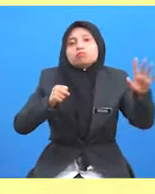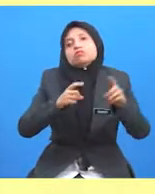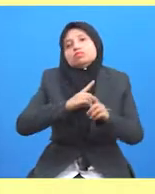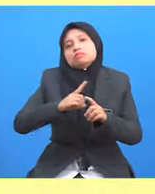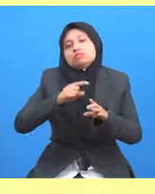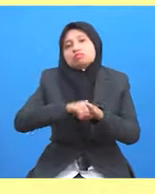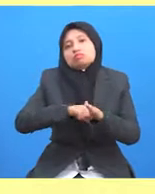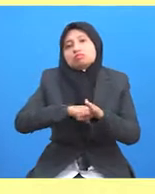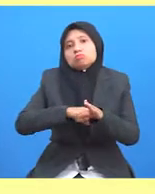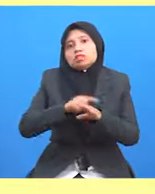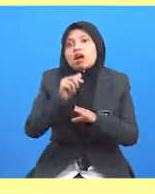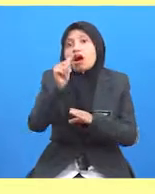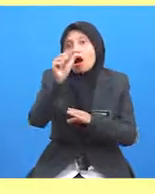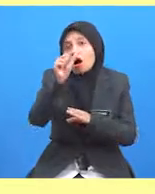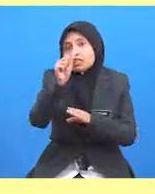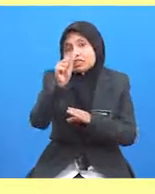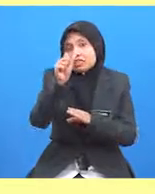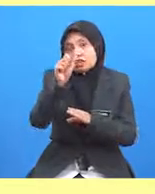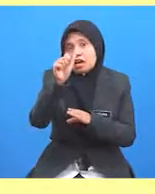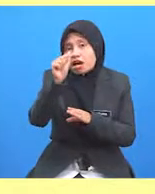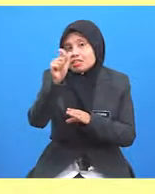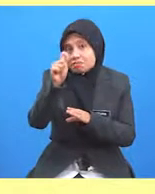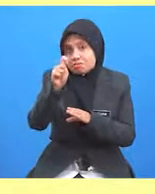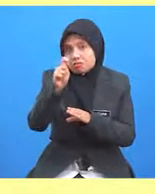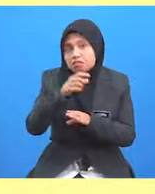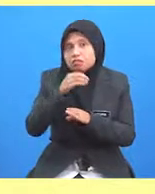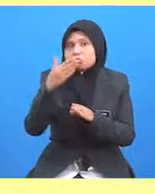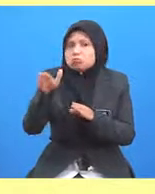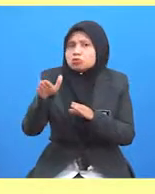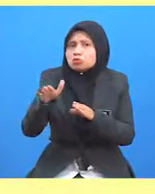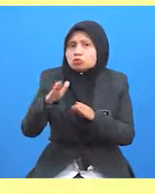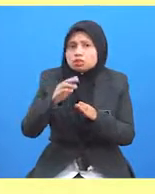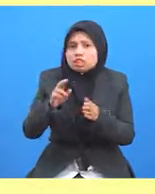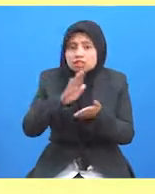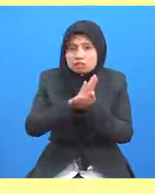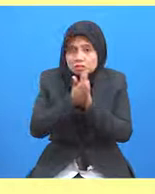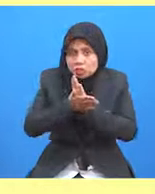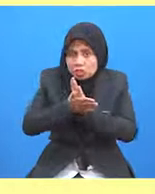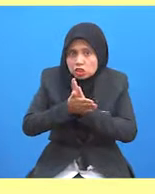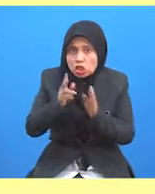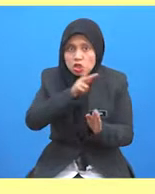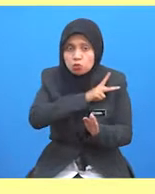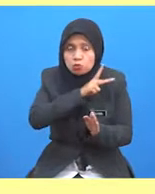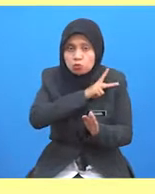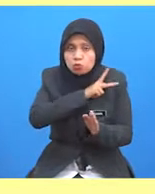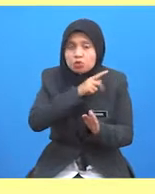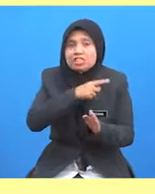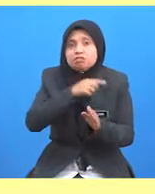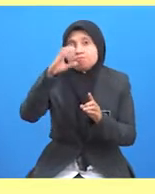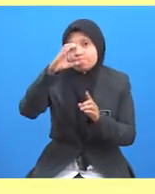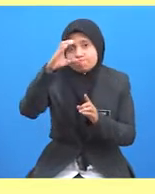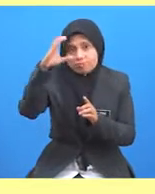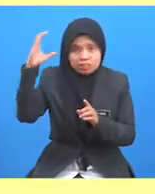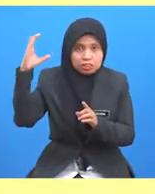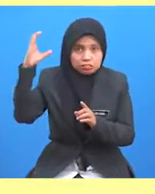kemudiannya dinobatkan sebagai perintis tamadun Islam di China. Murid-murid yang dirahmati Allah,